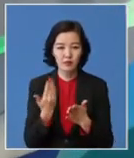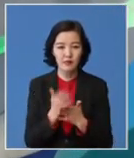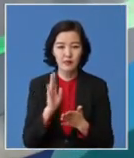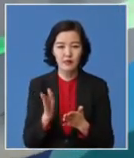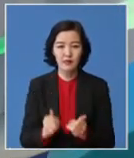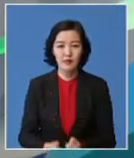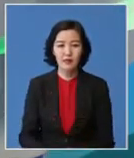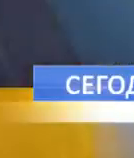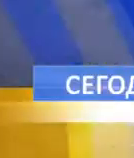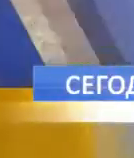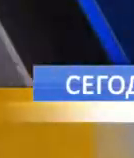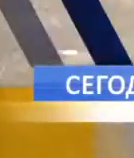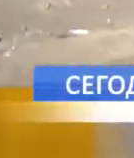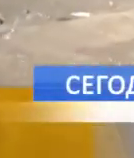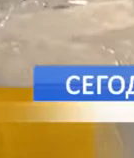главном.